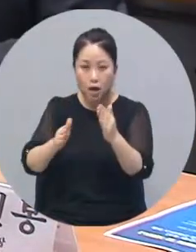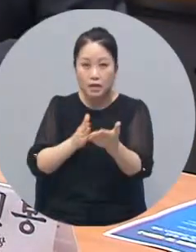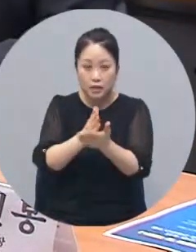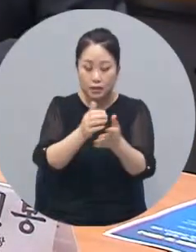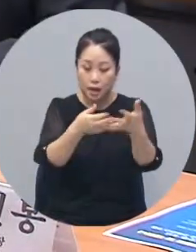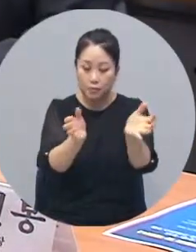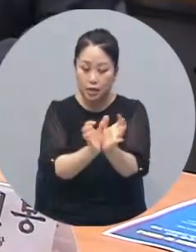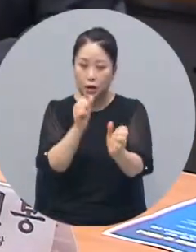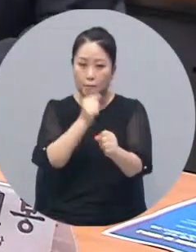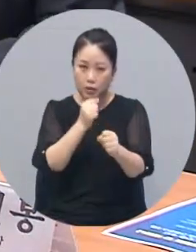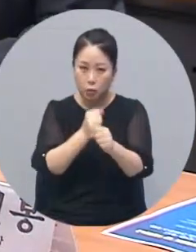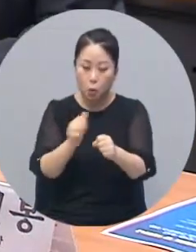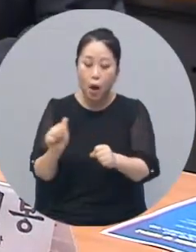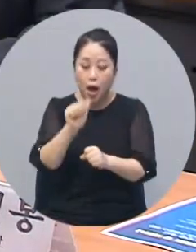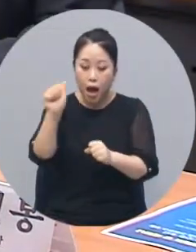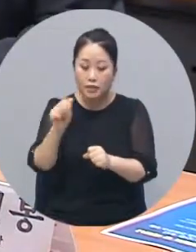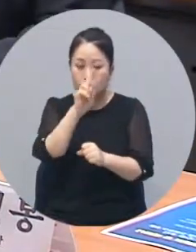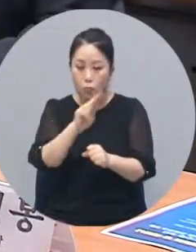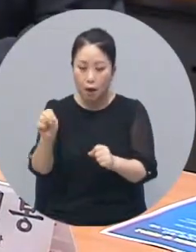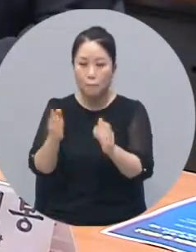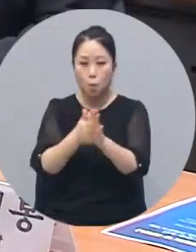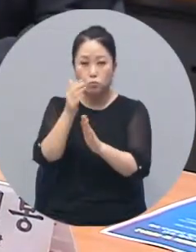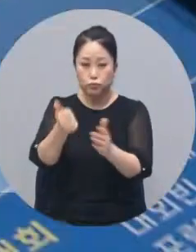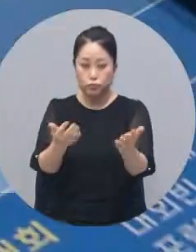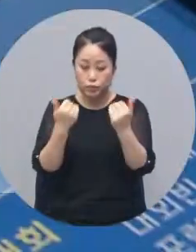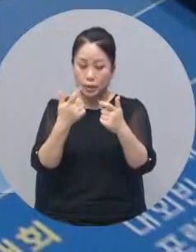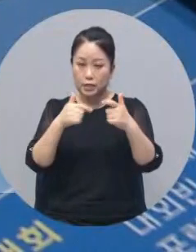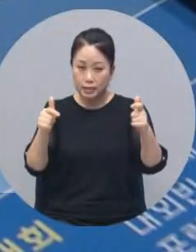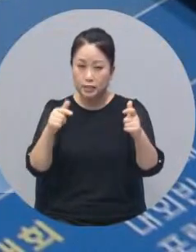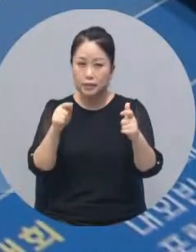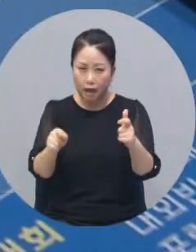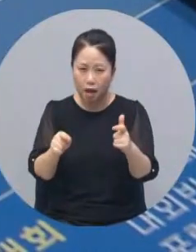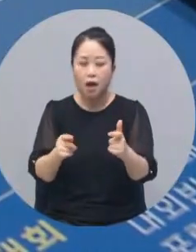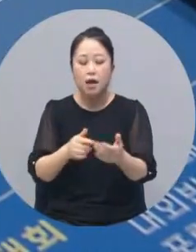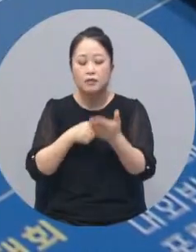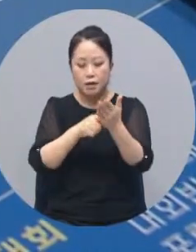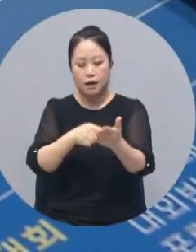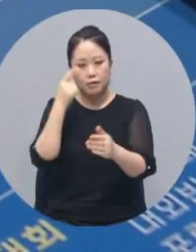유엔본부 유치 등 구체적인 북항 재개발 사업 촉진 정책을 제안하게 됩니다.